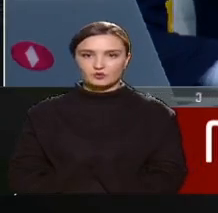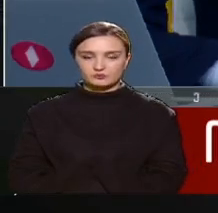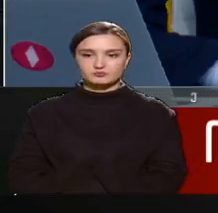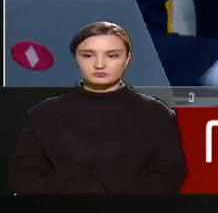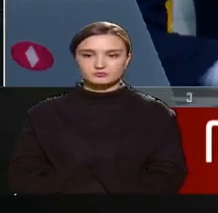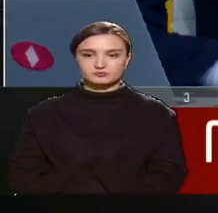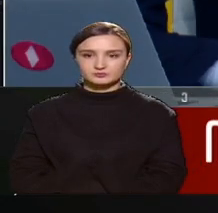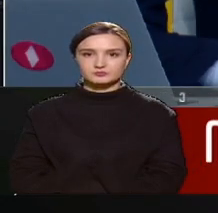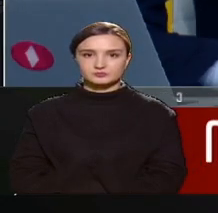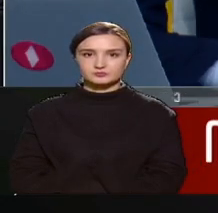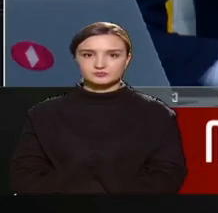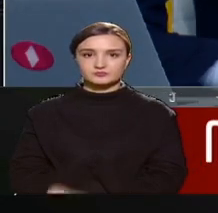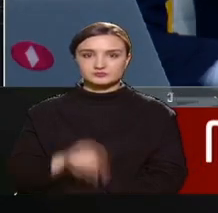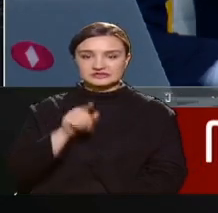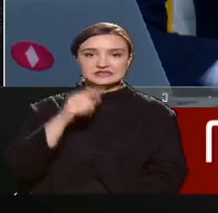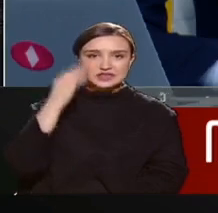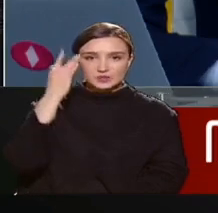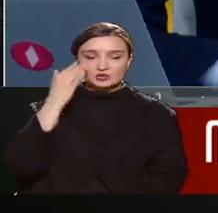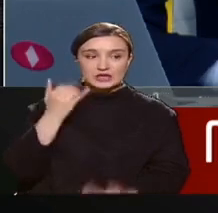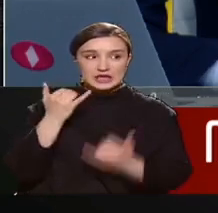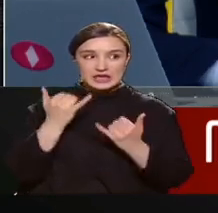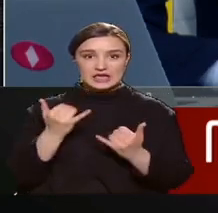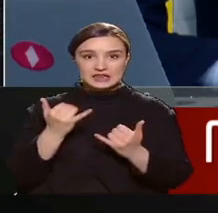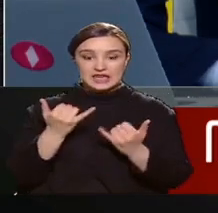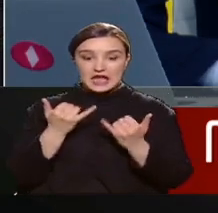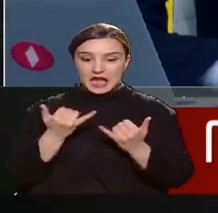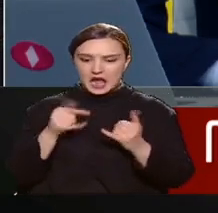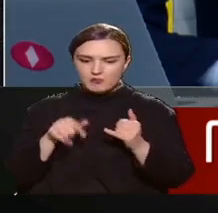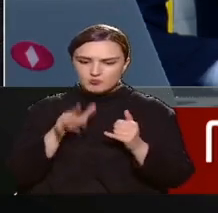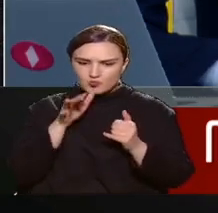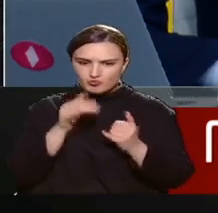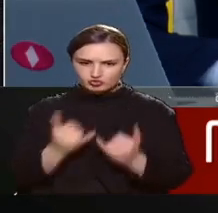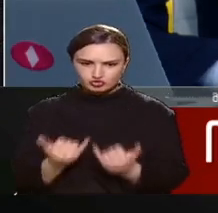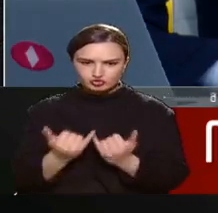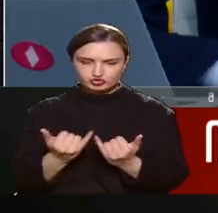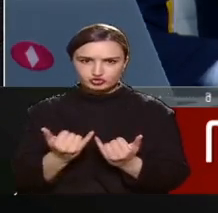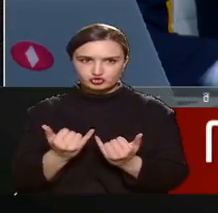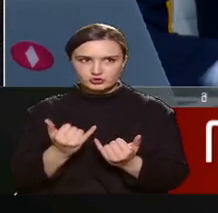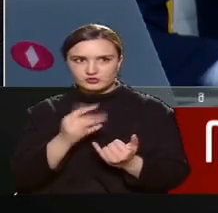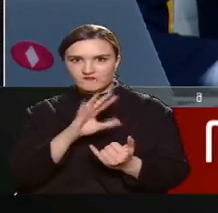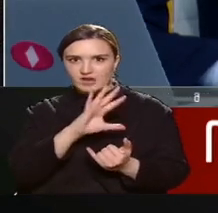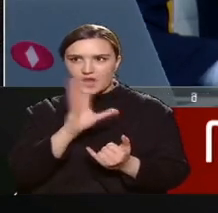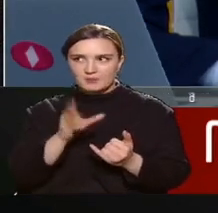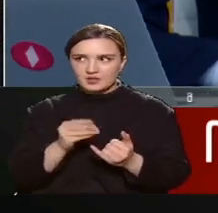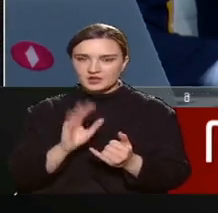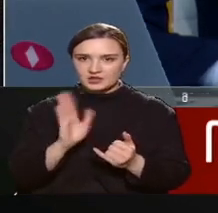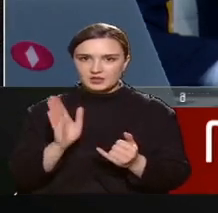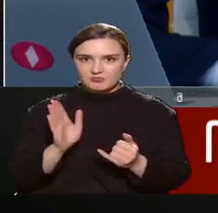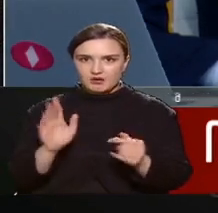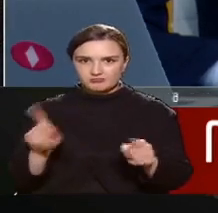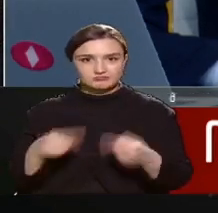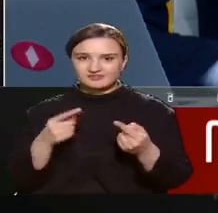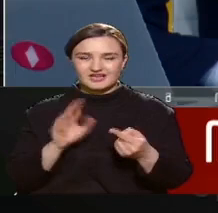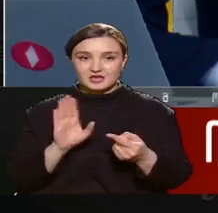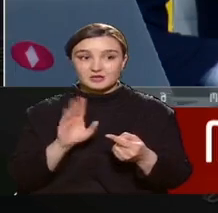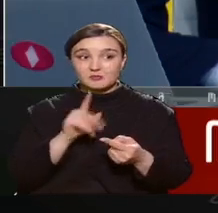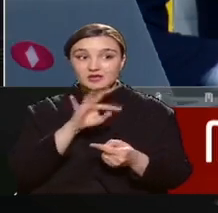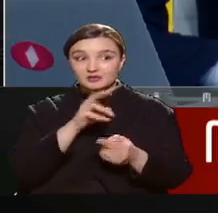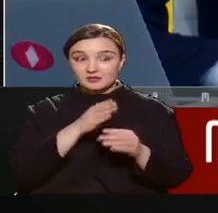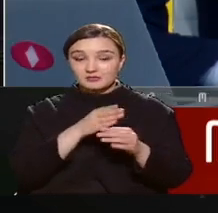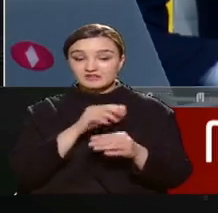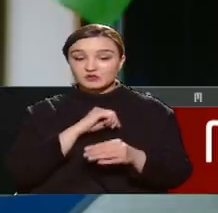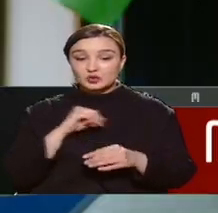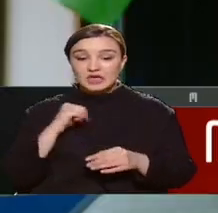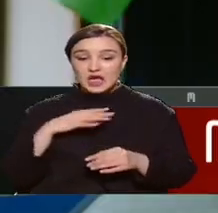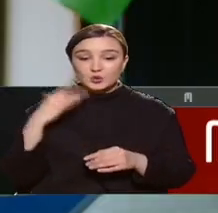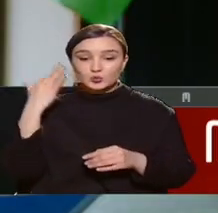Da, uite, am văzut că e un moment în care a fost un moment მაგრამ care a fost un moment în care a fost